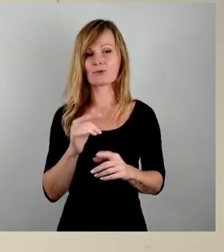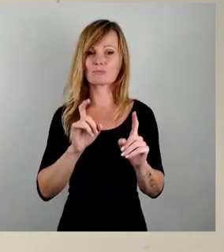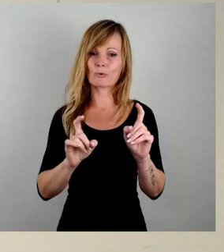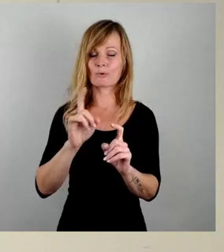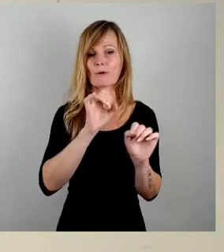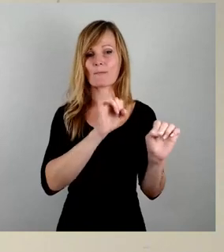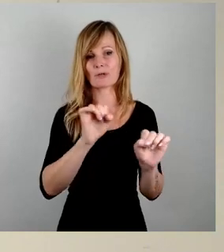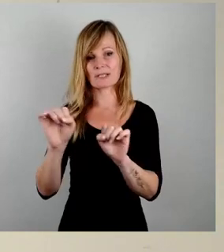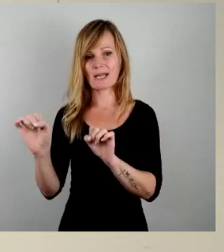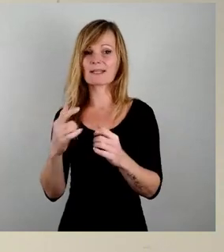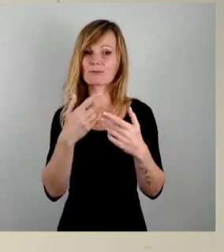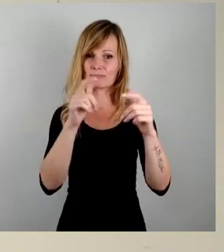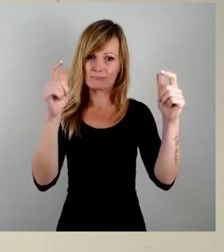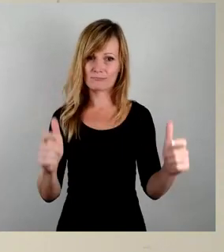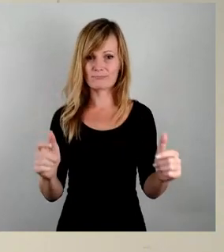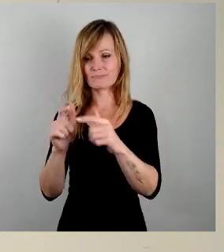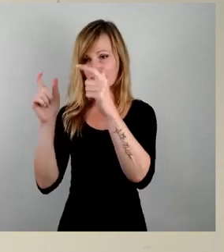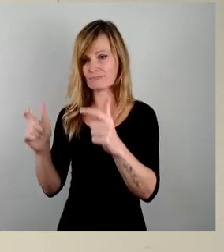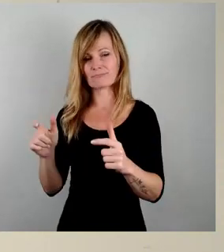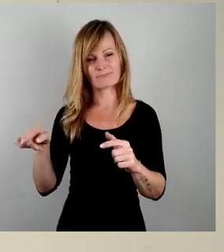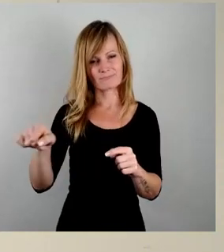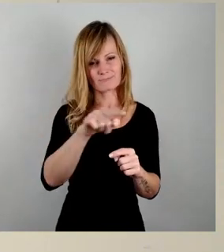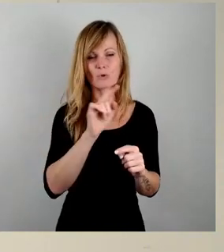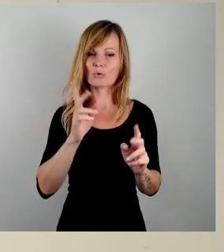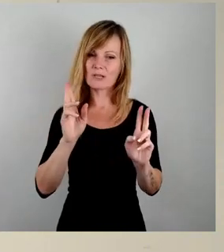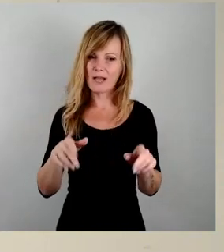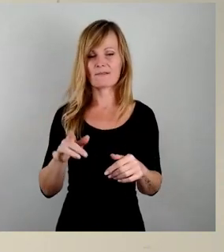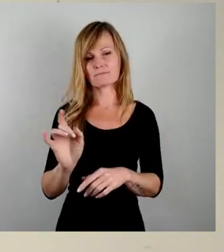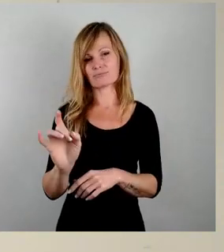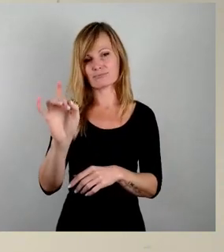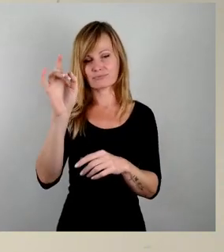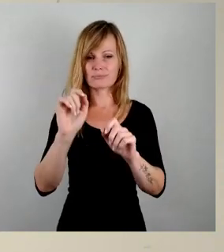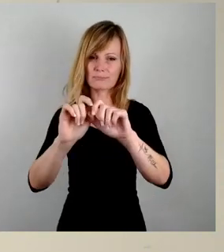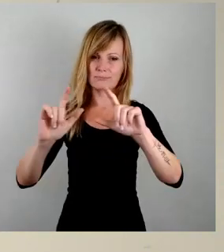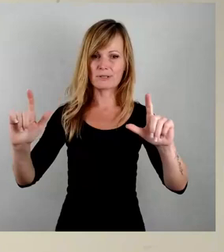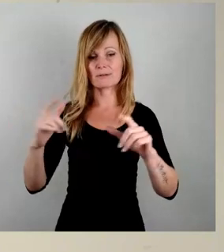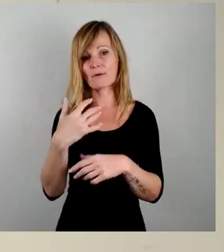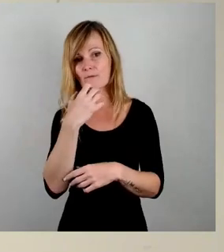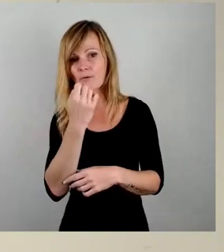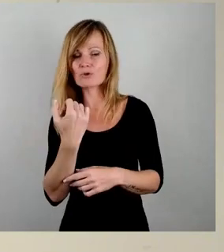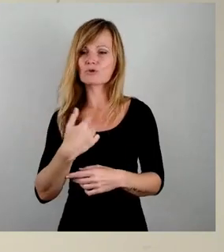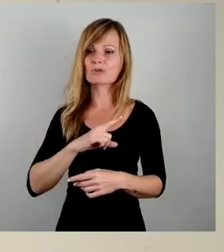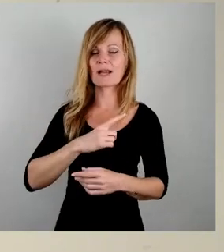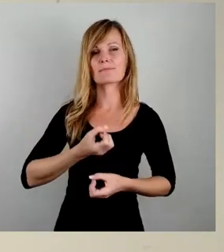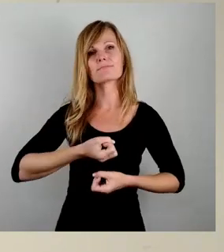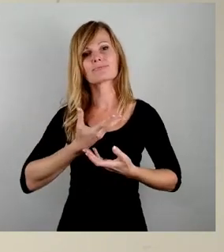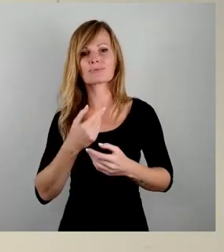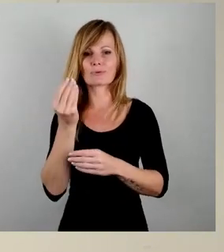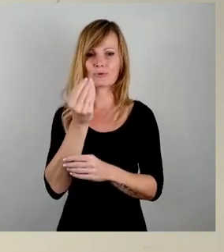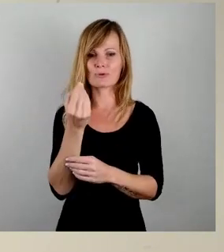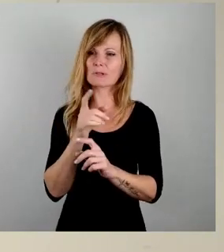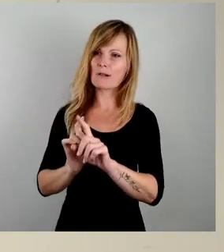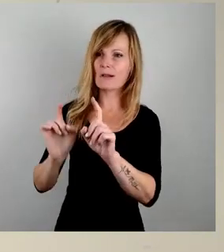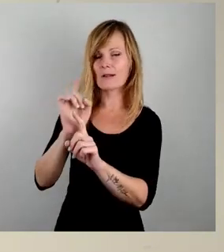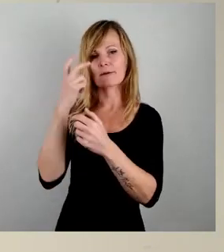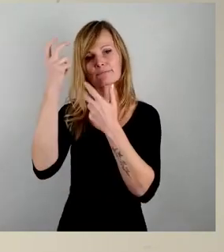Graffiti-Sprühmöglichkeiten geschaffen, wo, wenn dann dort der Wunsch besteht, sich dort entsprechend künstlerisch auch durchaus